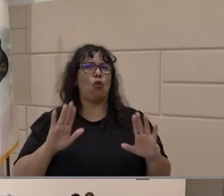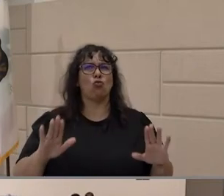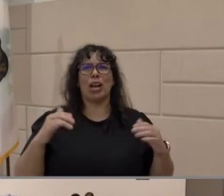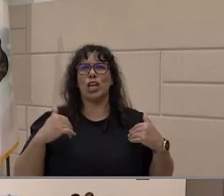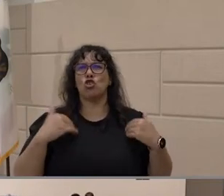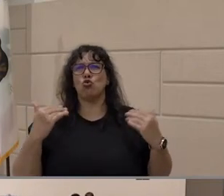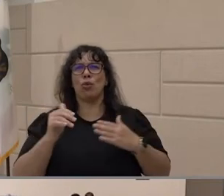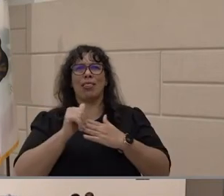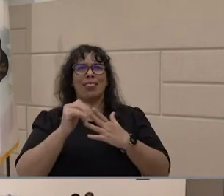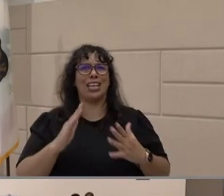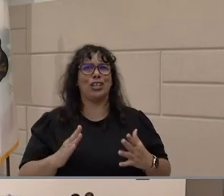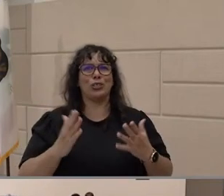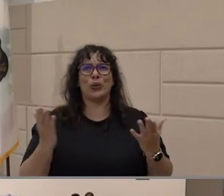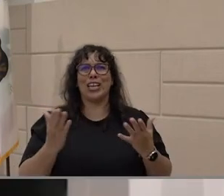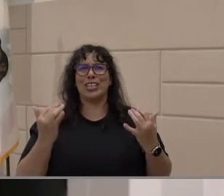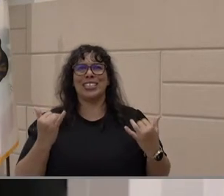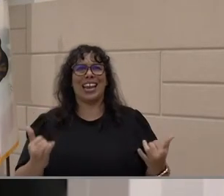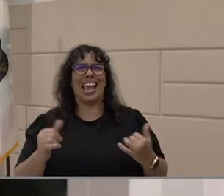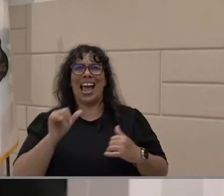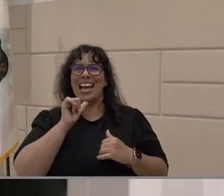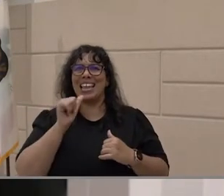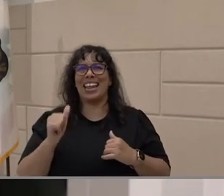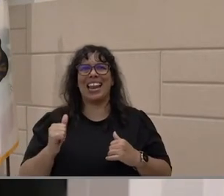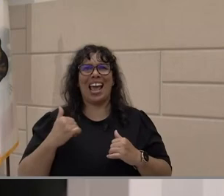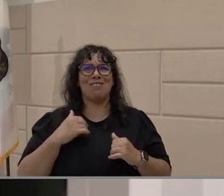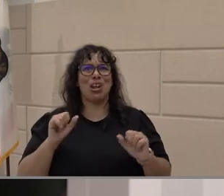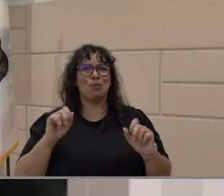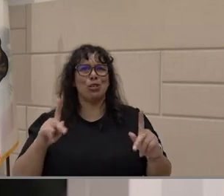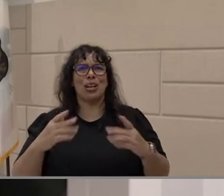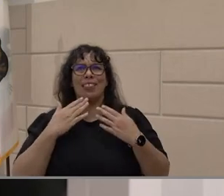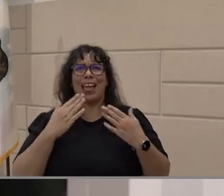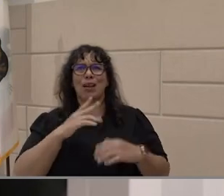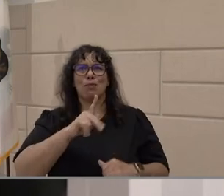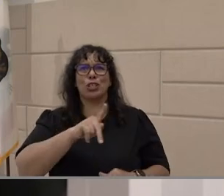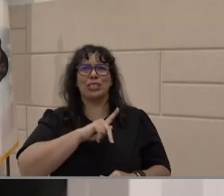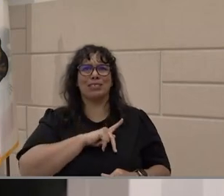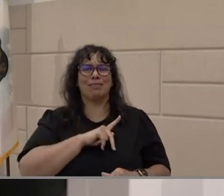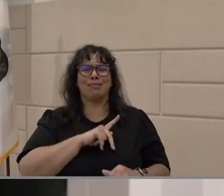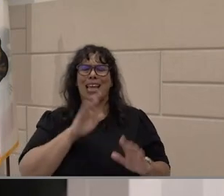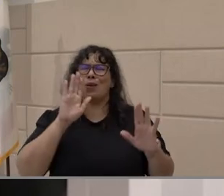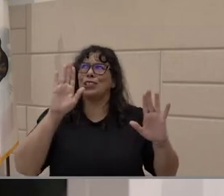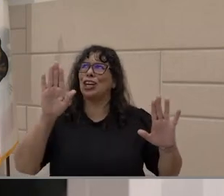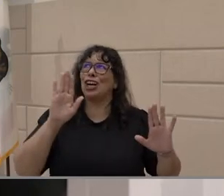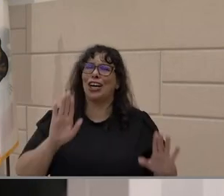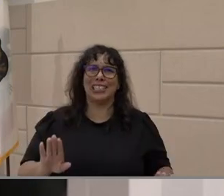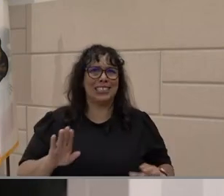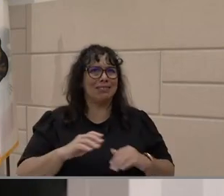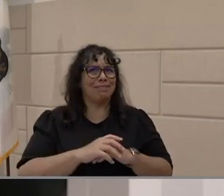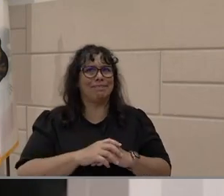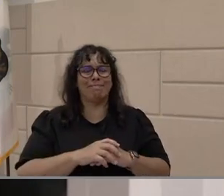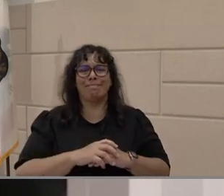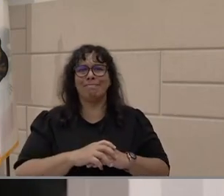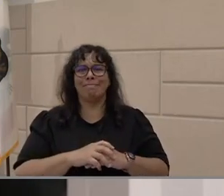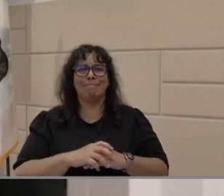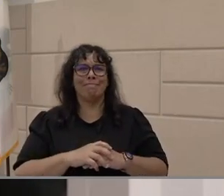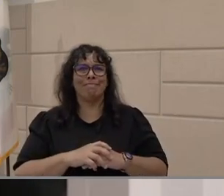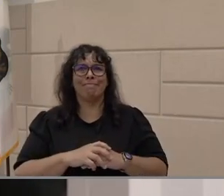มอกุลจมพัวซะได้เชียนดักน้อมนตามสลาเรียนนั้นได้ปุกิบาลมาโจร่วม